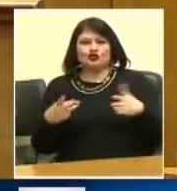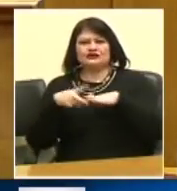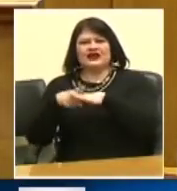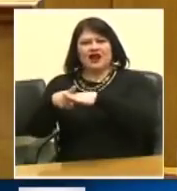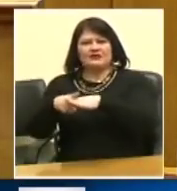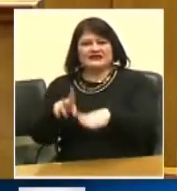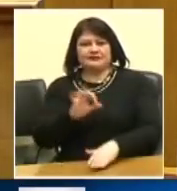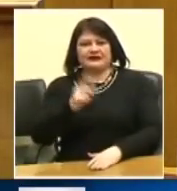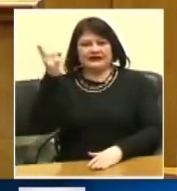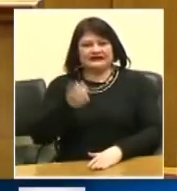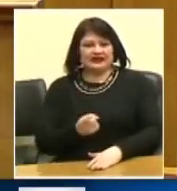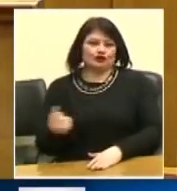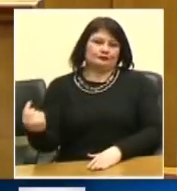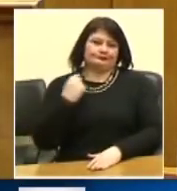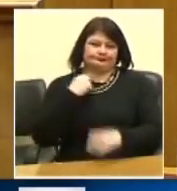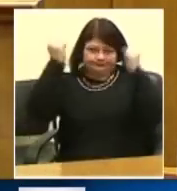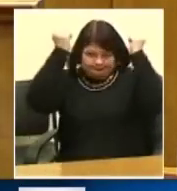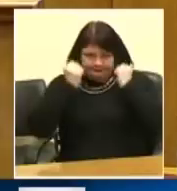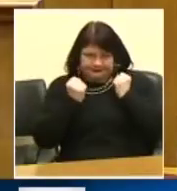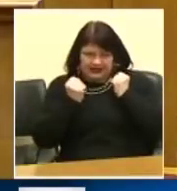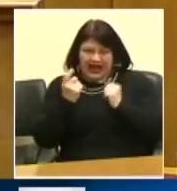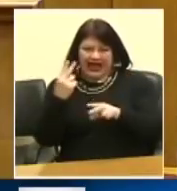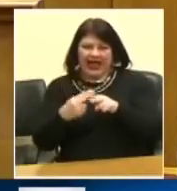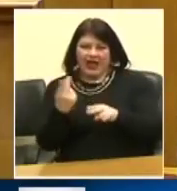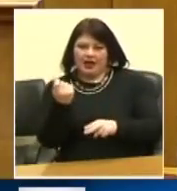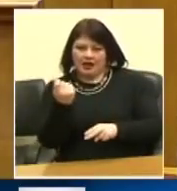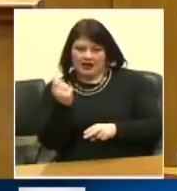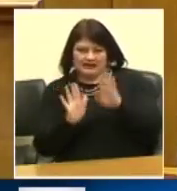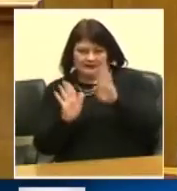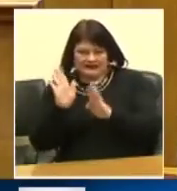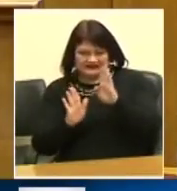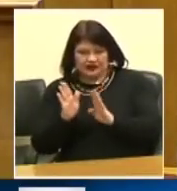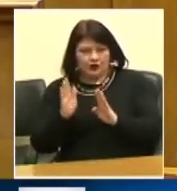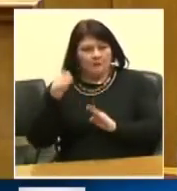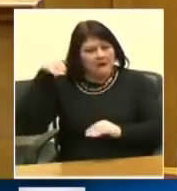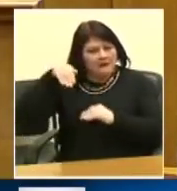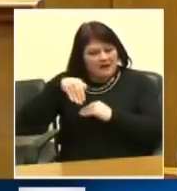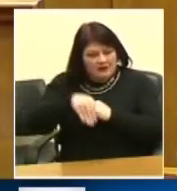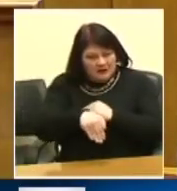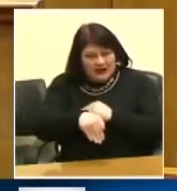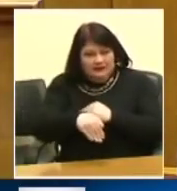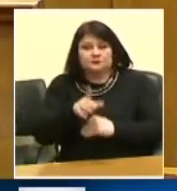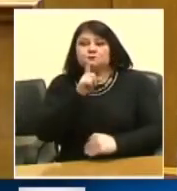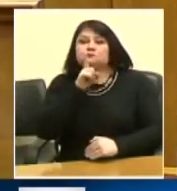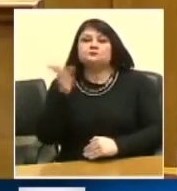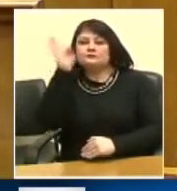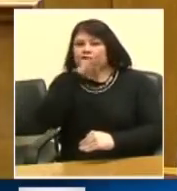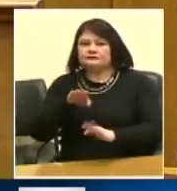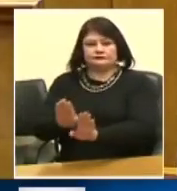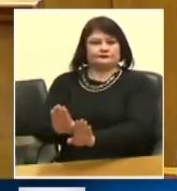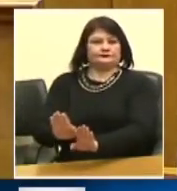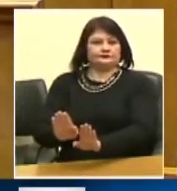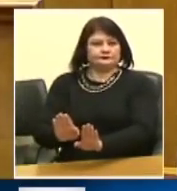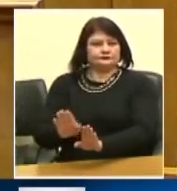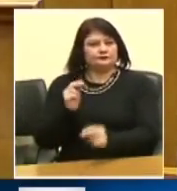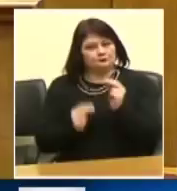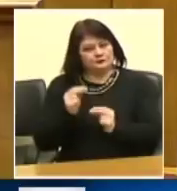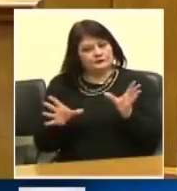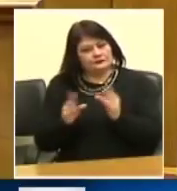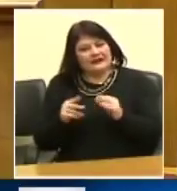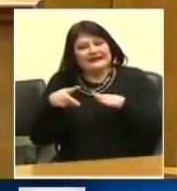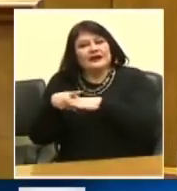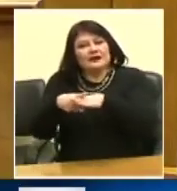το 50% της χρηματιστηριακής τους αξίας, δεν το λέγατε. Τι κάνατε, κρύψατε το πρόβλημα των